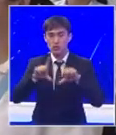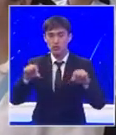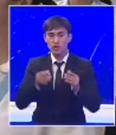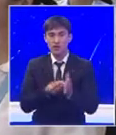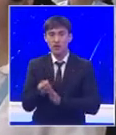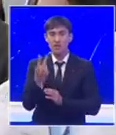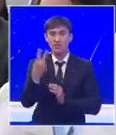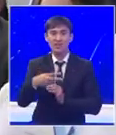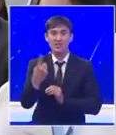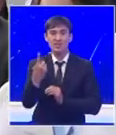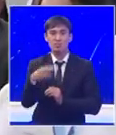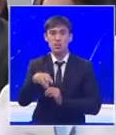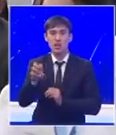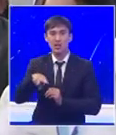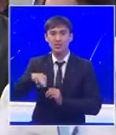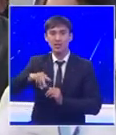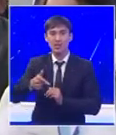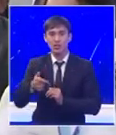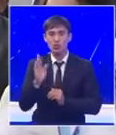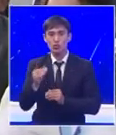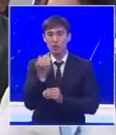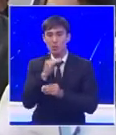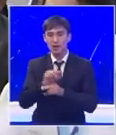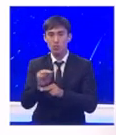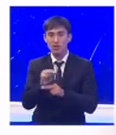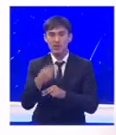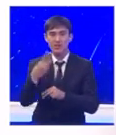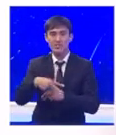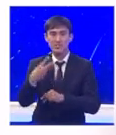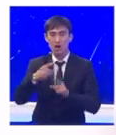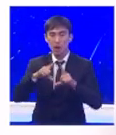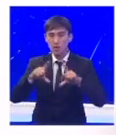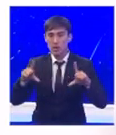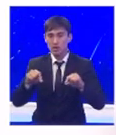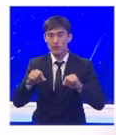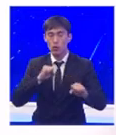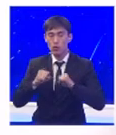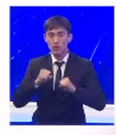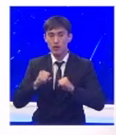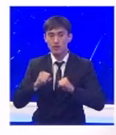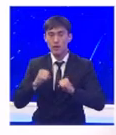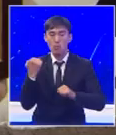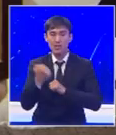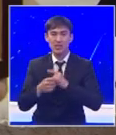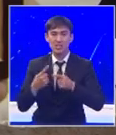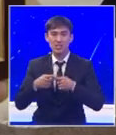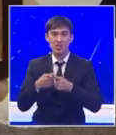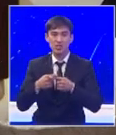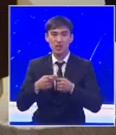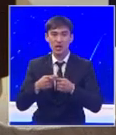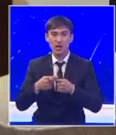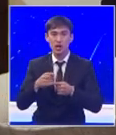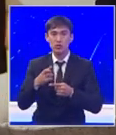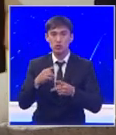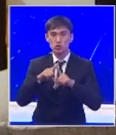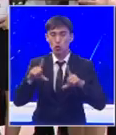выделено 21 миллиард тенге. Будет капитально отремонтировано 20 объектов и укреплена материально-техническая база школ.